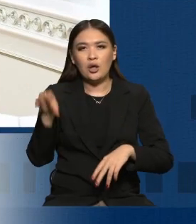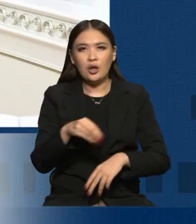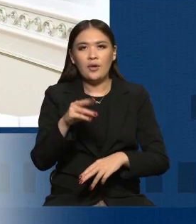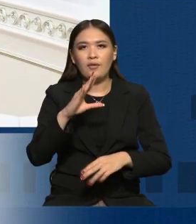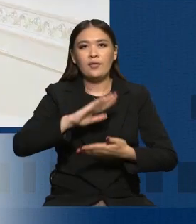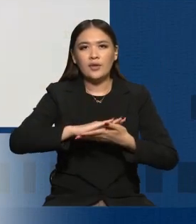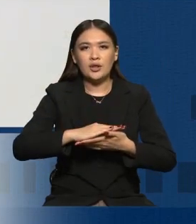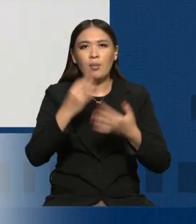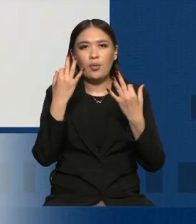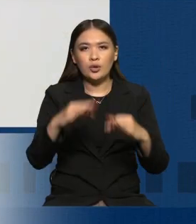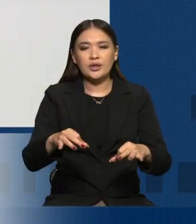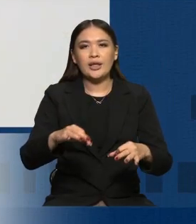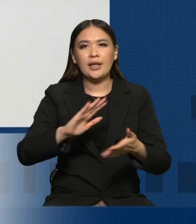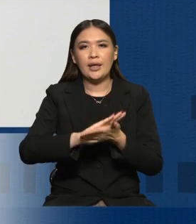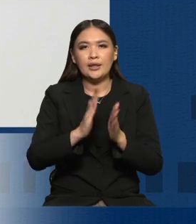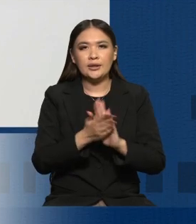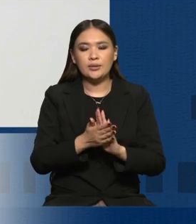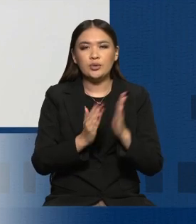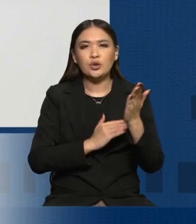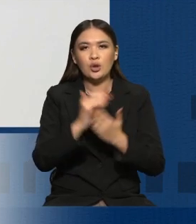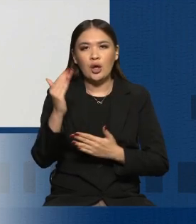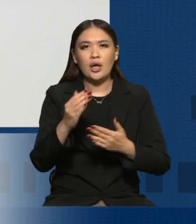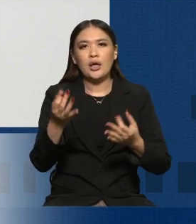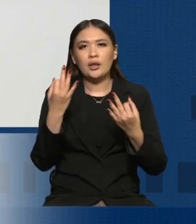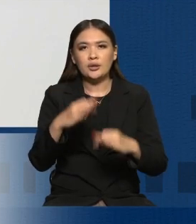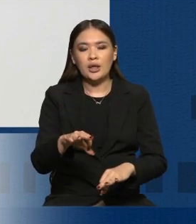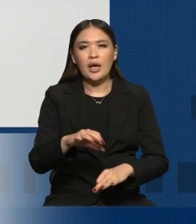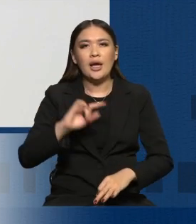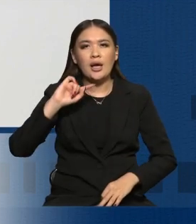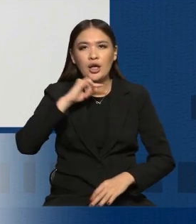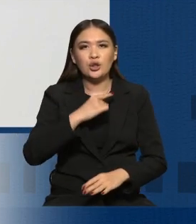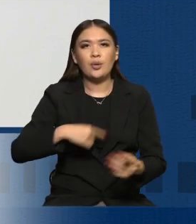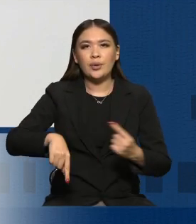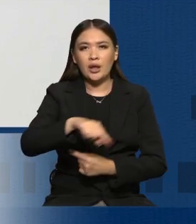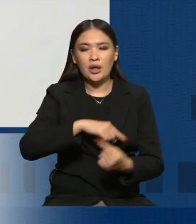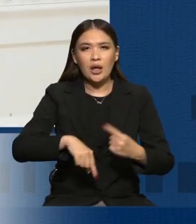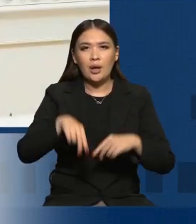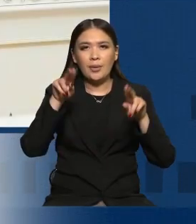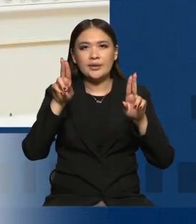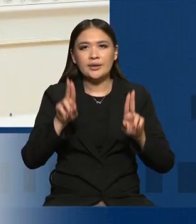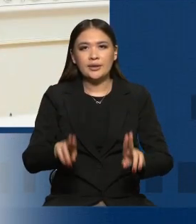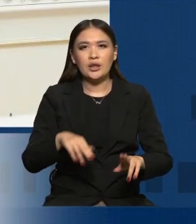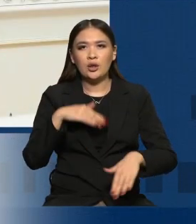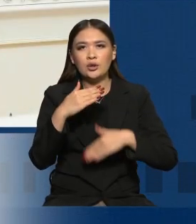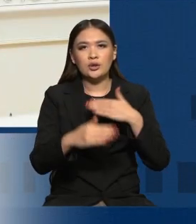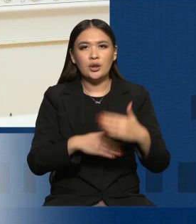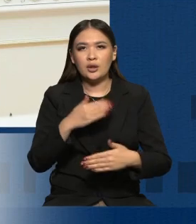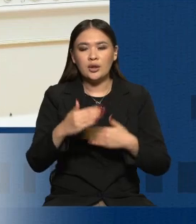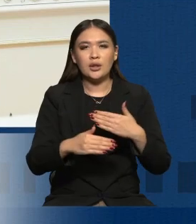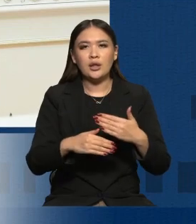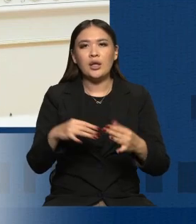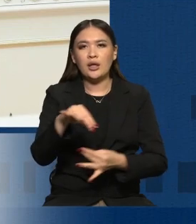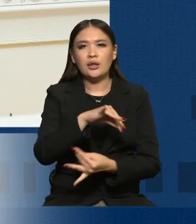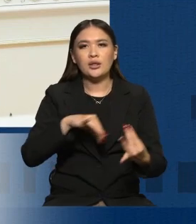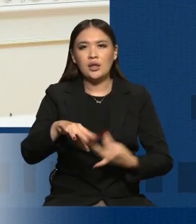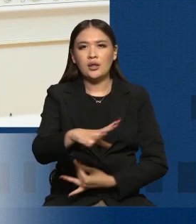талаптарынан босату келісімін жоғары бағала. Сондай-ақ өзара сауда экономикалық әрі мәдени гуманитарлық ынтымақ әлеуеті